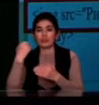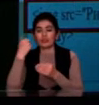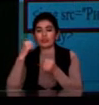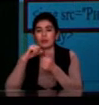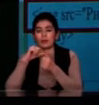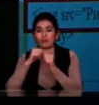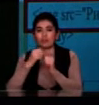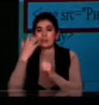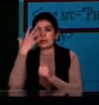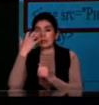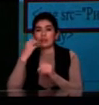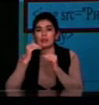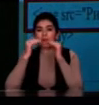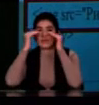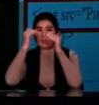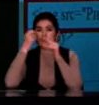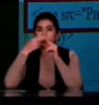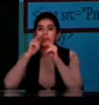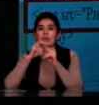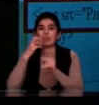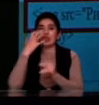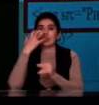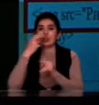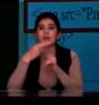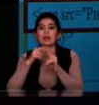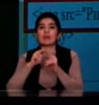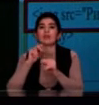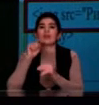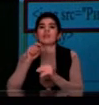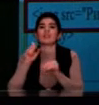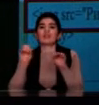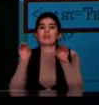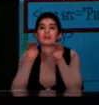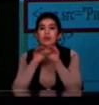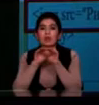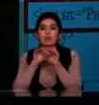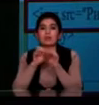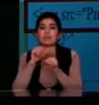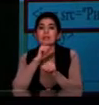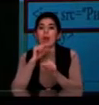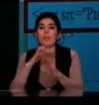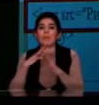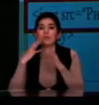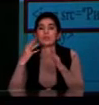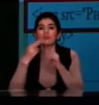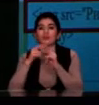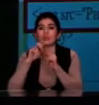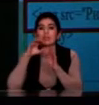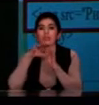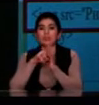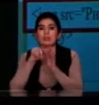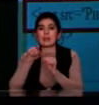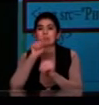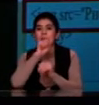рисунком. Верхняя граница рисунка выравнивается к самому большому символу этой